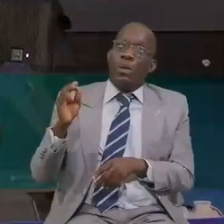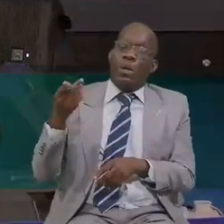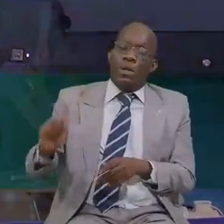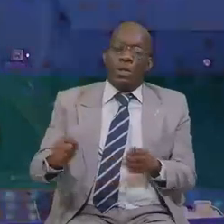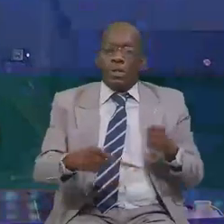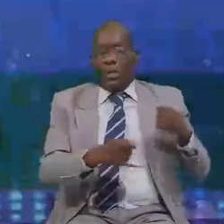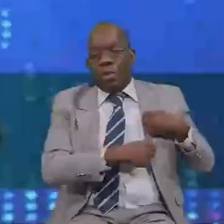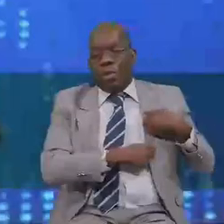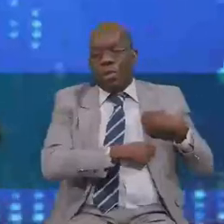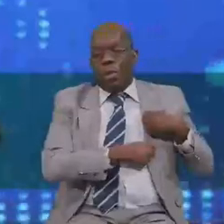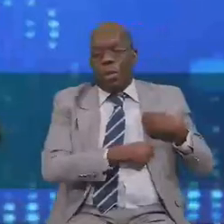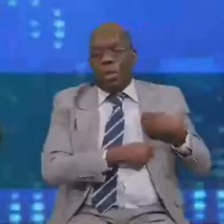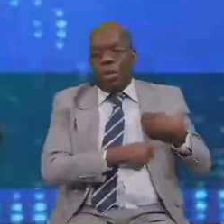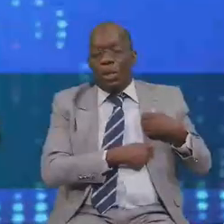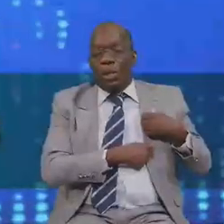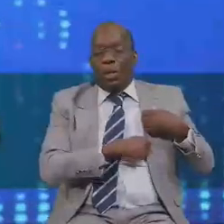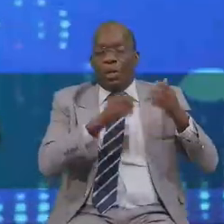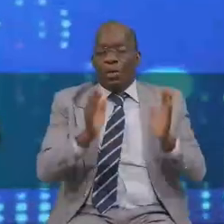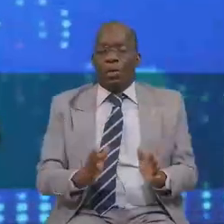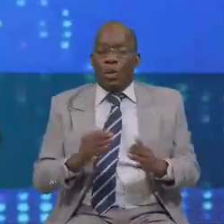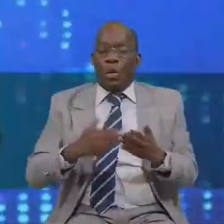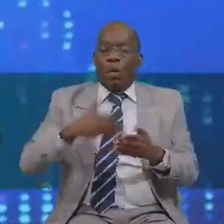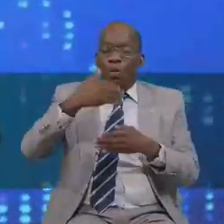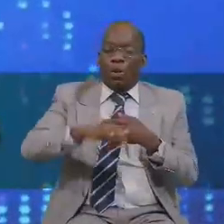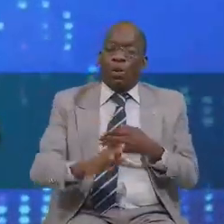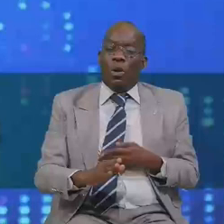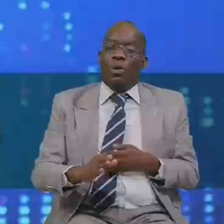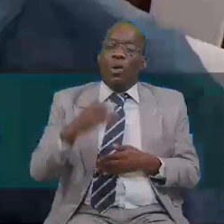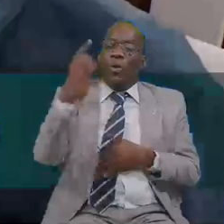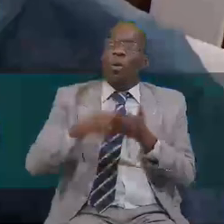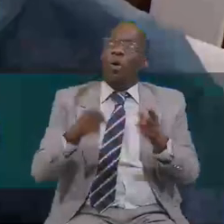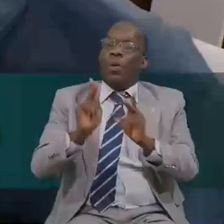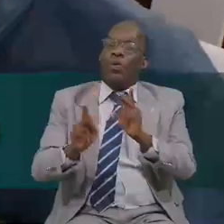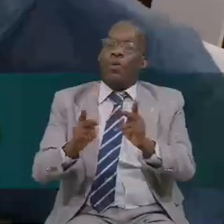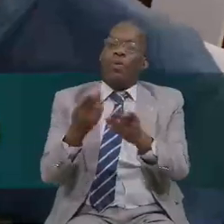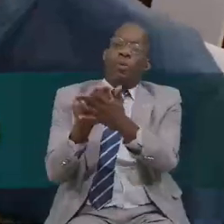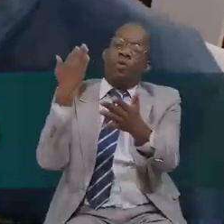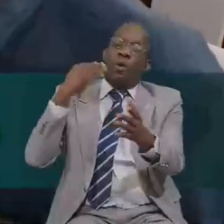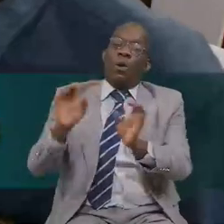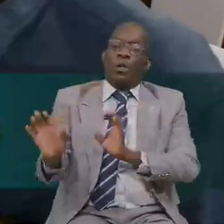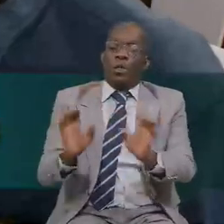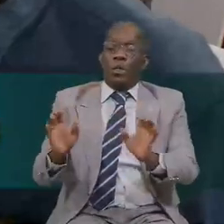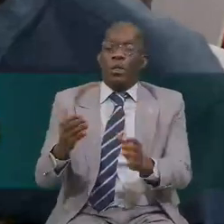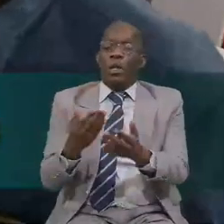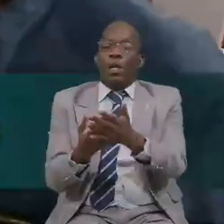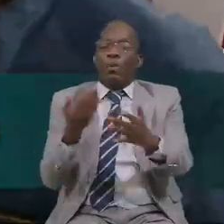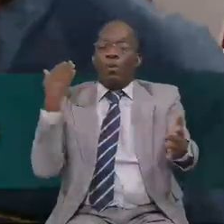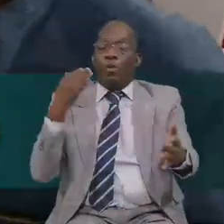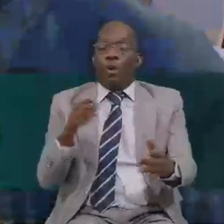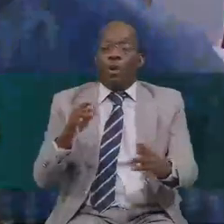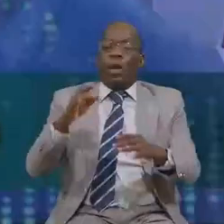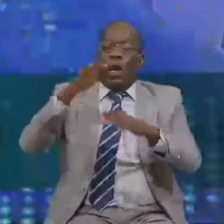des soldats au-delà de ce que les gens du passé feront. Nous allons le faire. Au-delà de ces